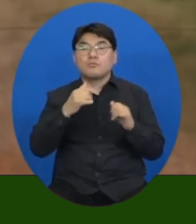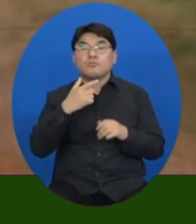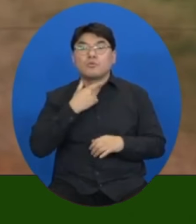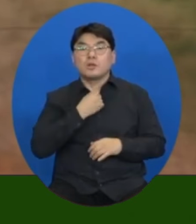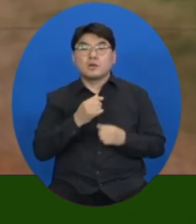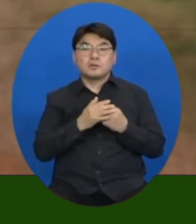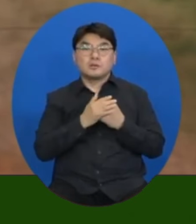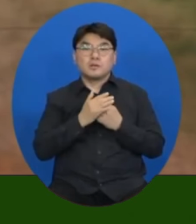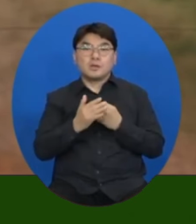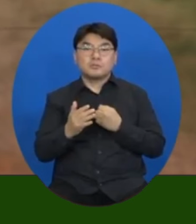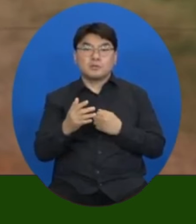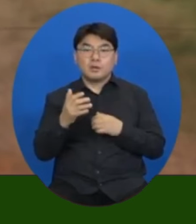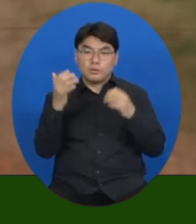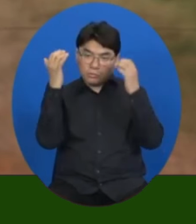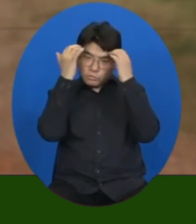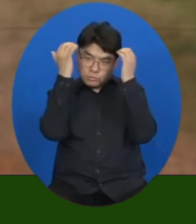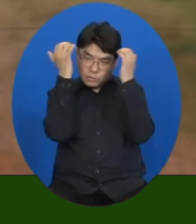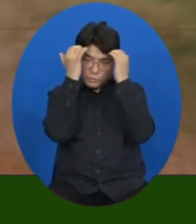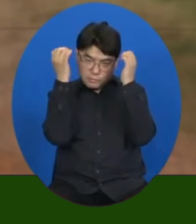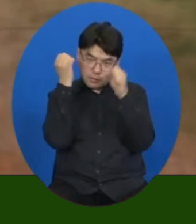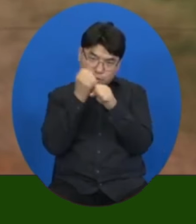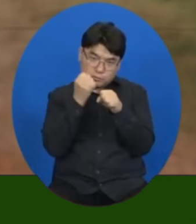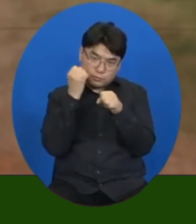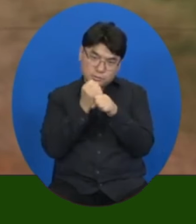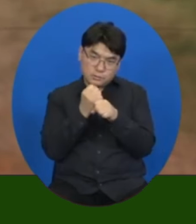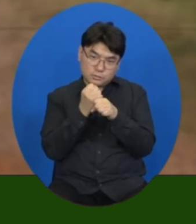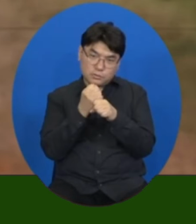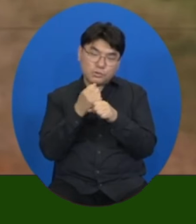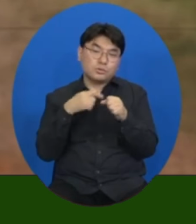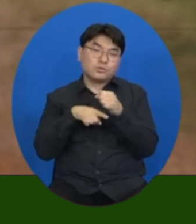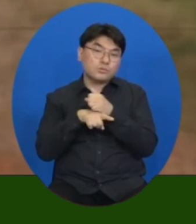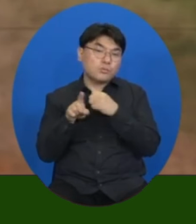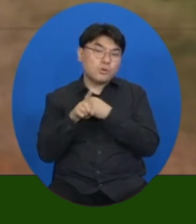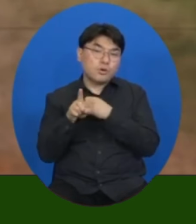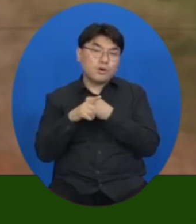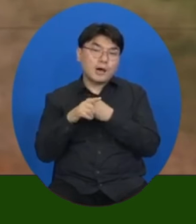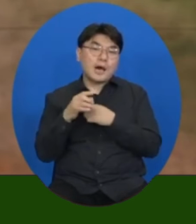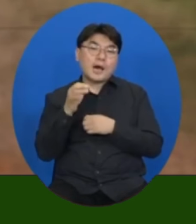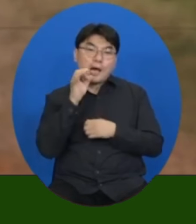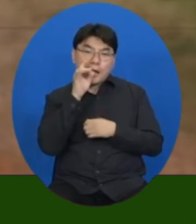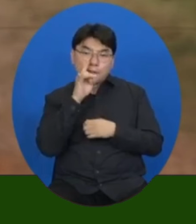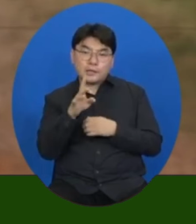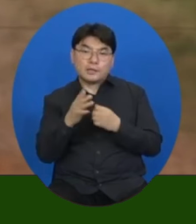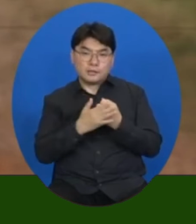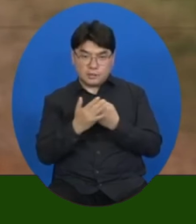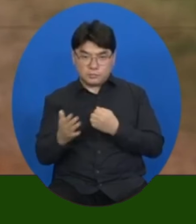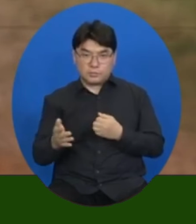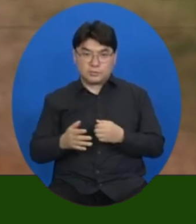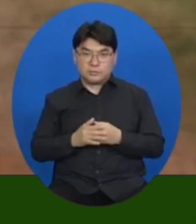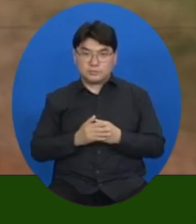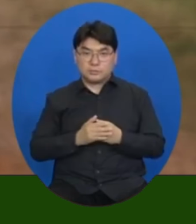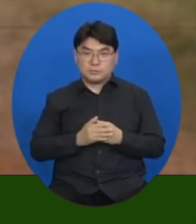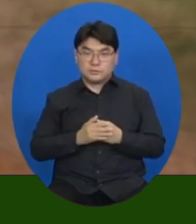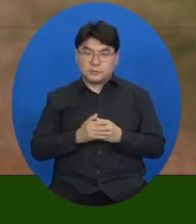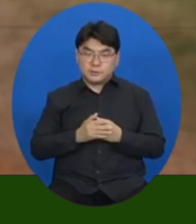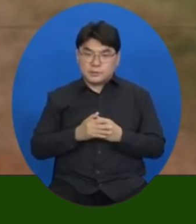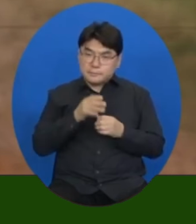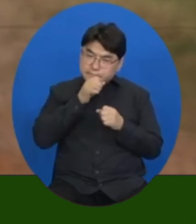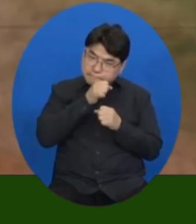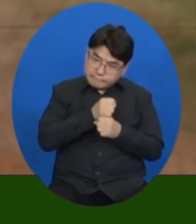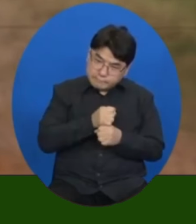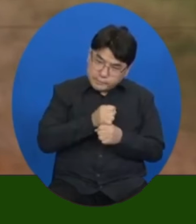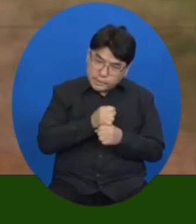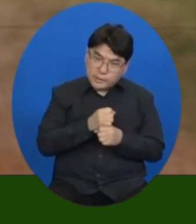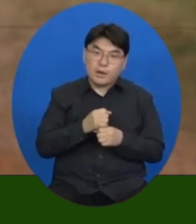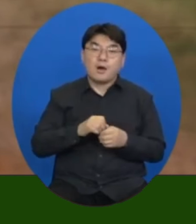고통스럽게 만들고 왜 그렇게 못하니까 그래서 불행하게 만들어서 그 집착에서 해방되는